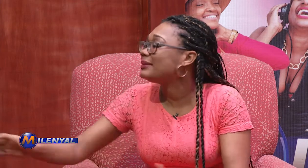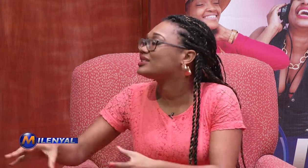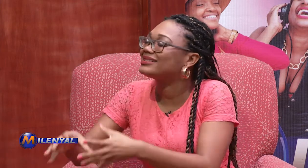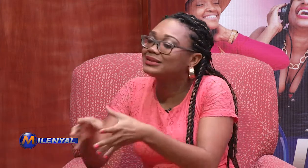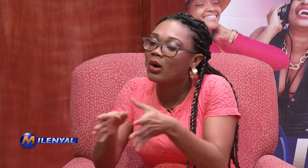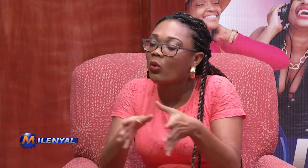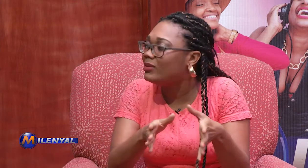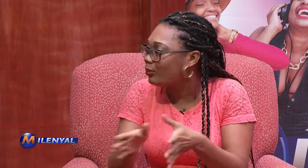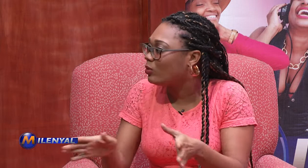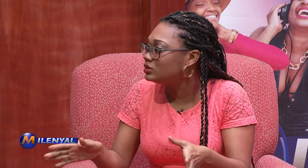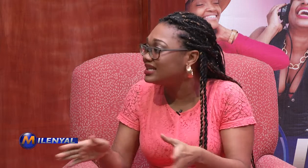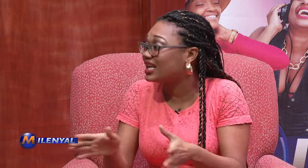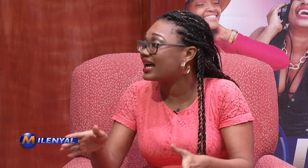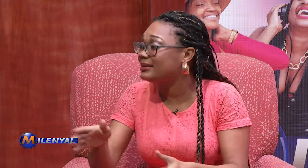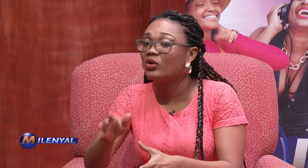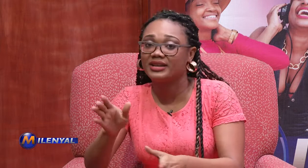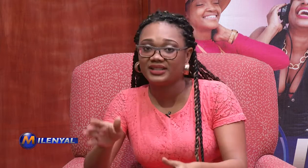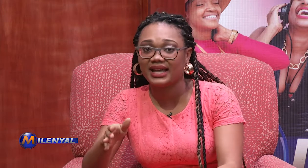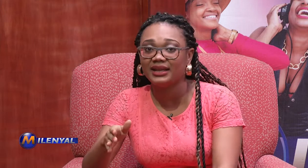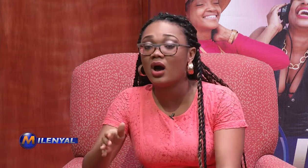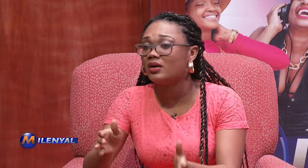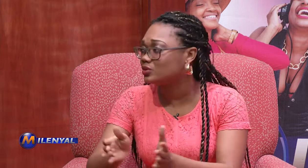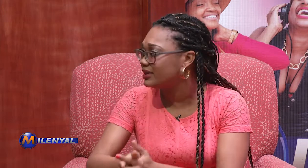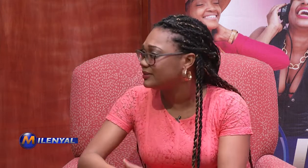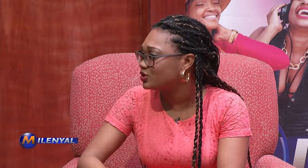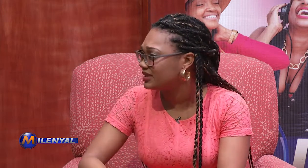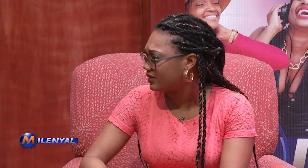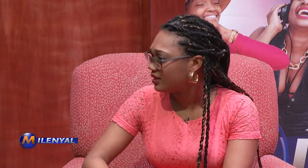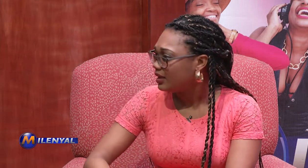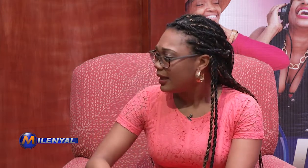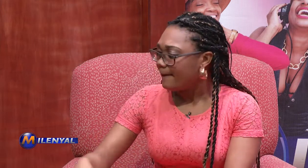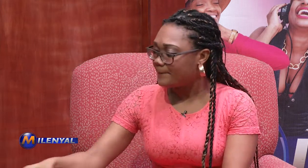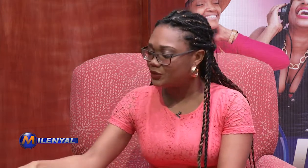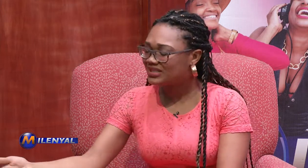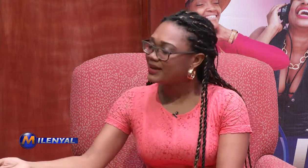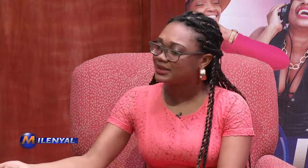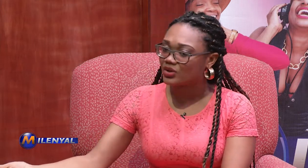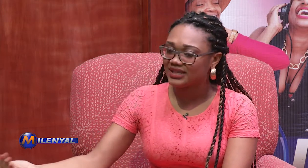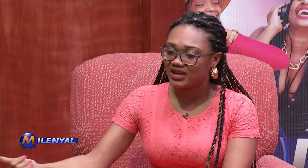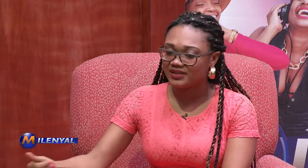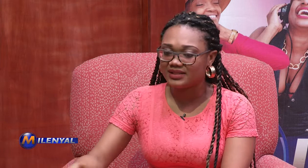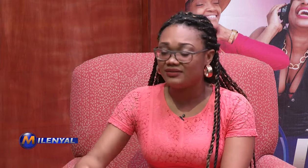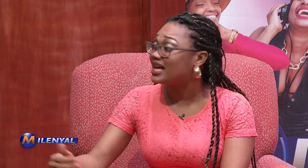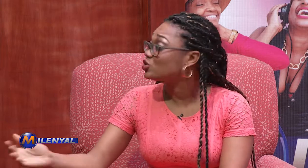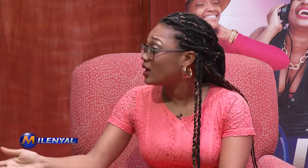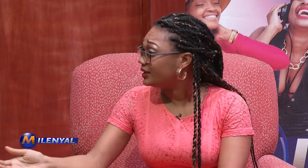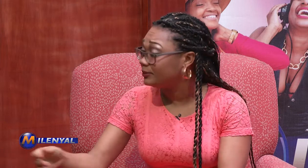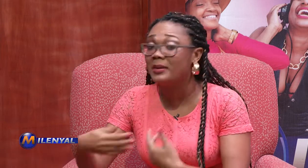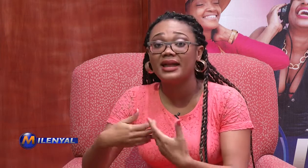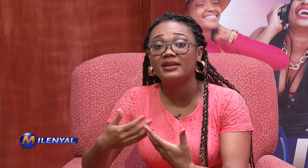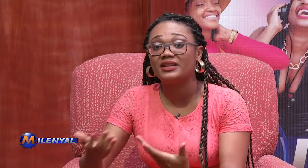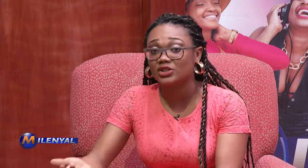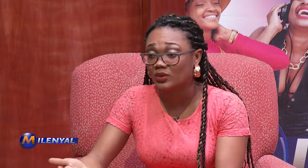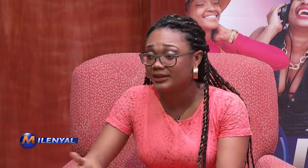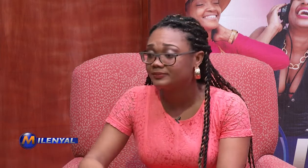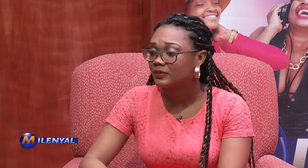c'est on a l'impression c'est tant comblé pour un monde les chala calibre bon, qu'il fin galère oh belle émission qui ça va. Je ne sais pas si tu as déjà visité Village Noy. Moi-même,